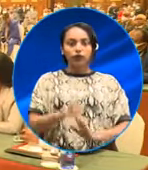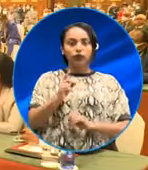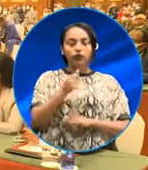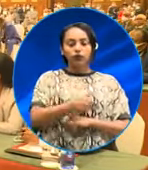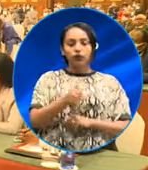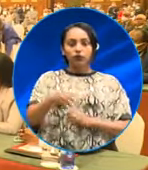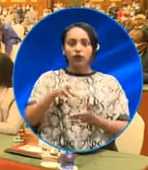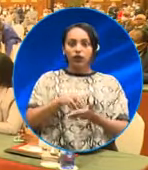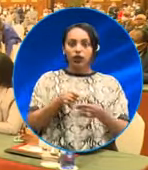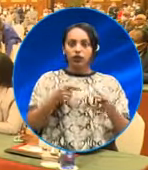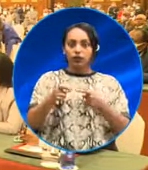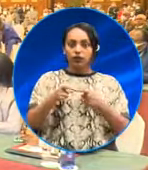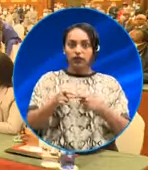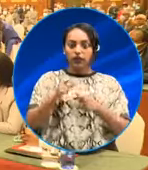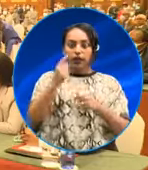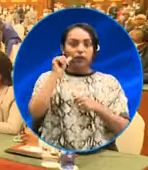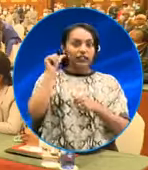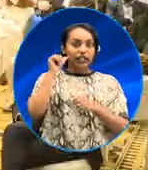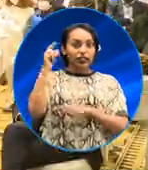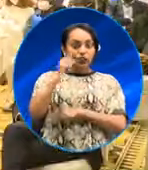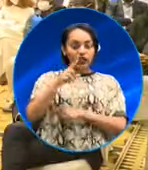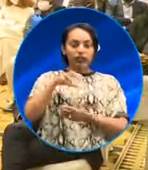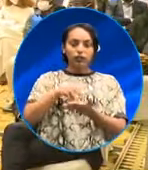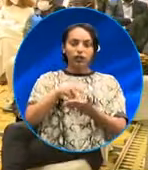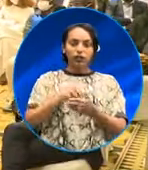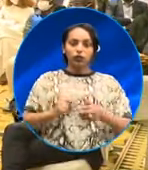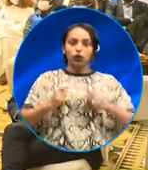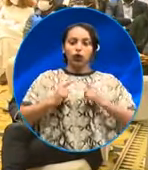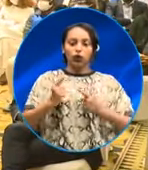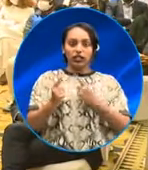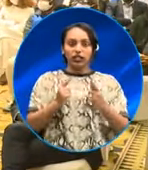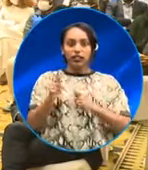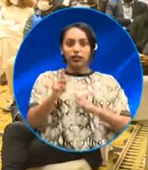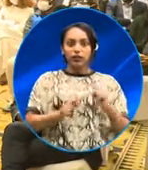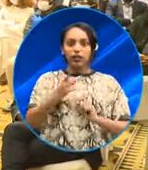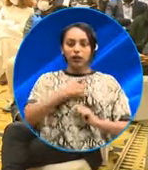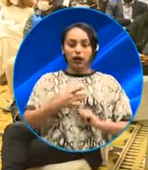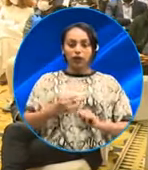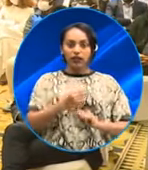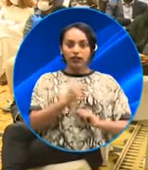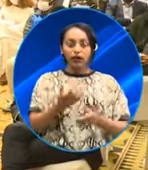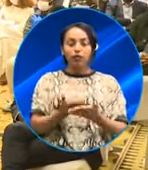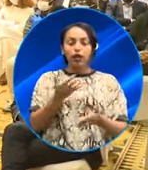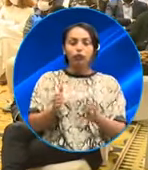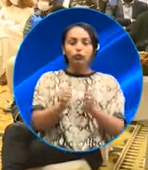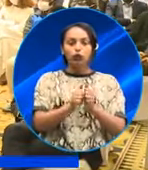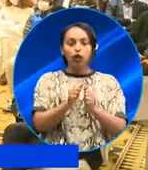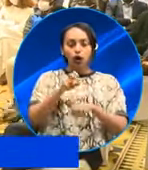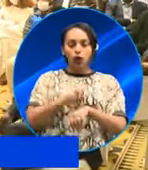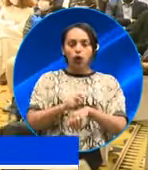የአዲስ አበባ ከተማ አስተዳደር በትናንትናው ዕለት በከተማዋ ከሚኖሩ የንግዱ ማህበረሰብ አባላትና ባለሀብቶች ጋር በወቅታዊ ጉዳዮች